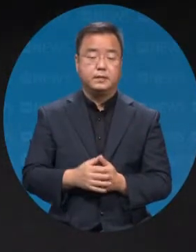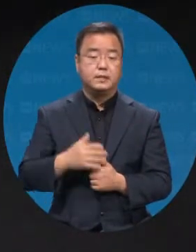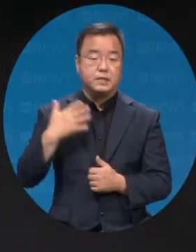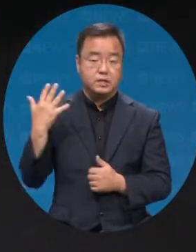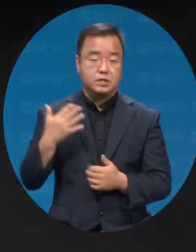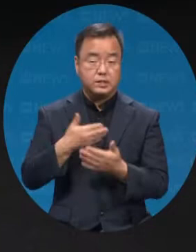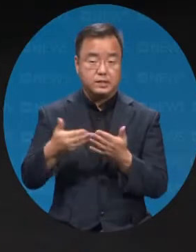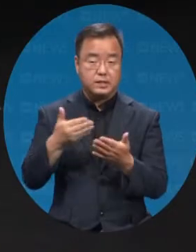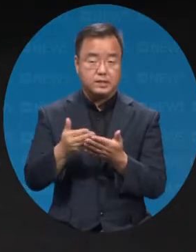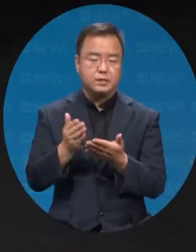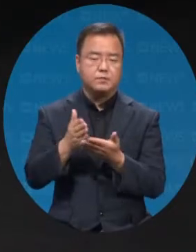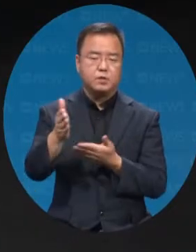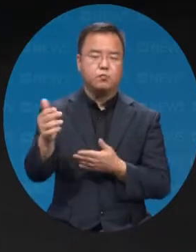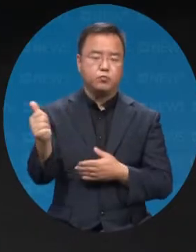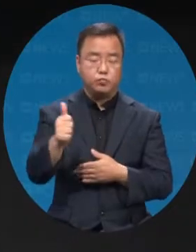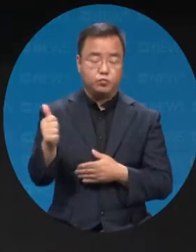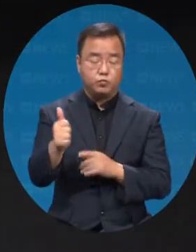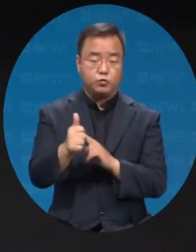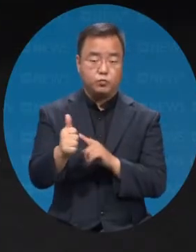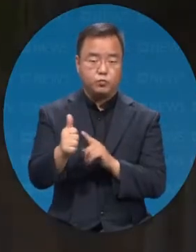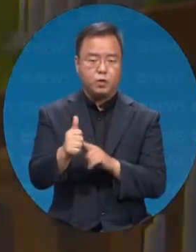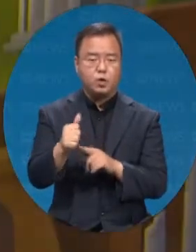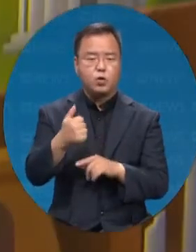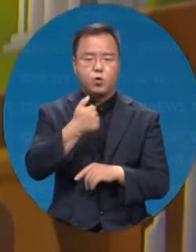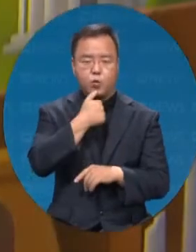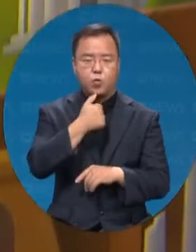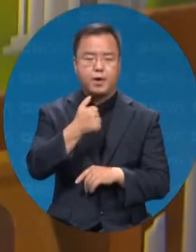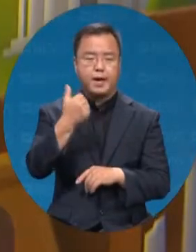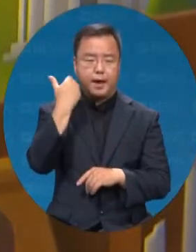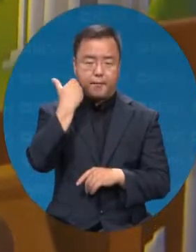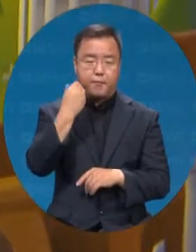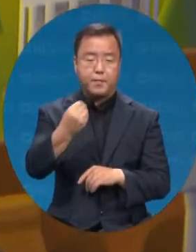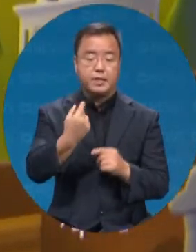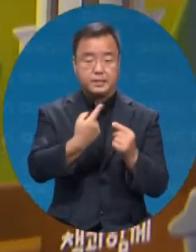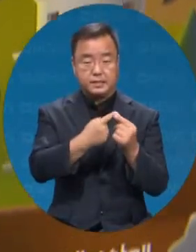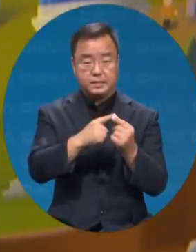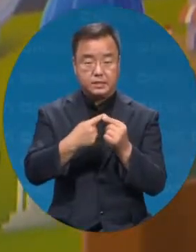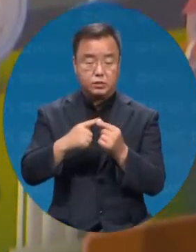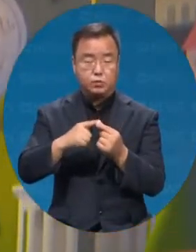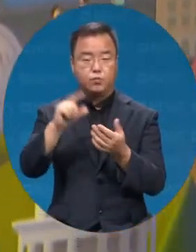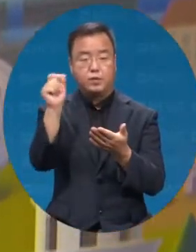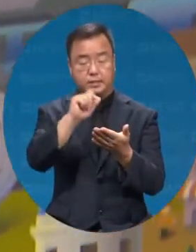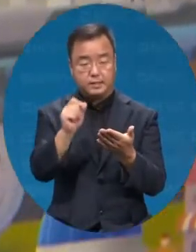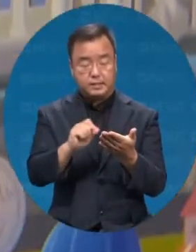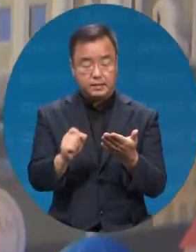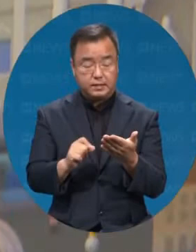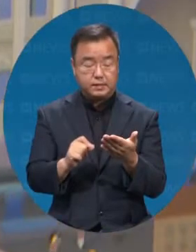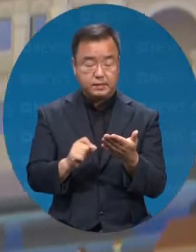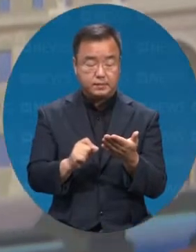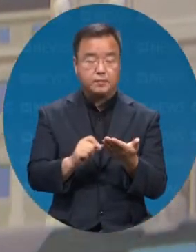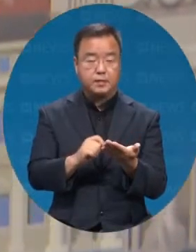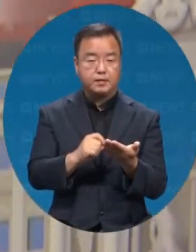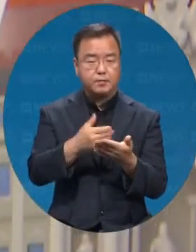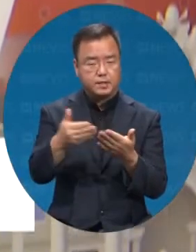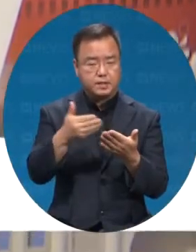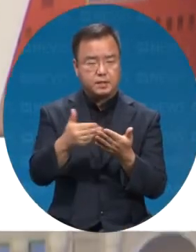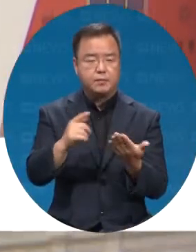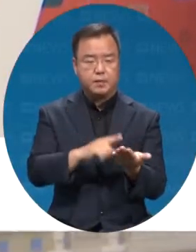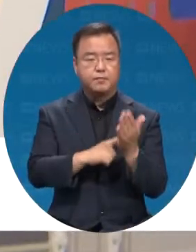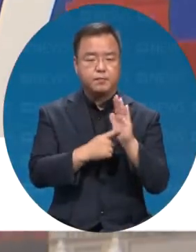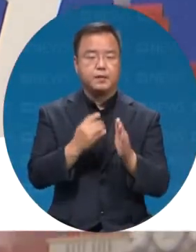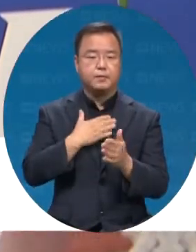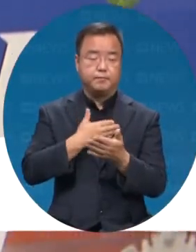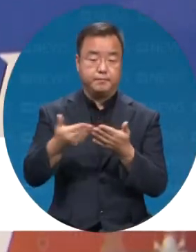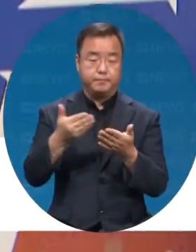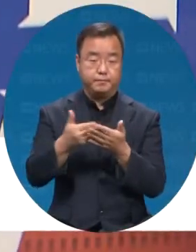일러스트레이터이기도 한 이 책의 저자는 로마가 가진 매력을 글과 그림을 통해 우리에게 전달하는데요. 제가 그림을